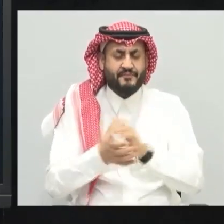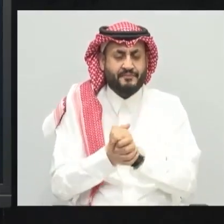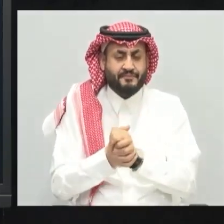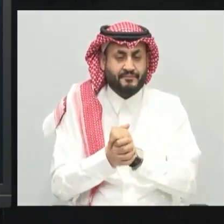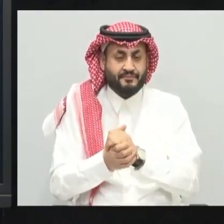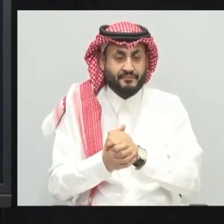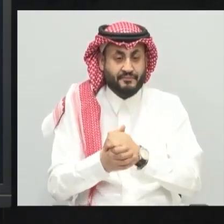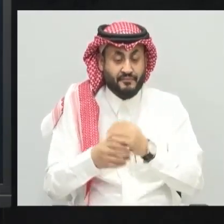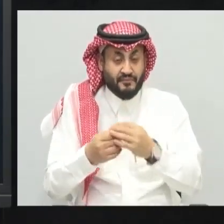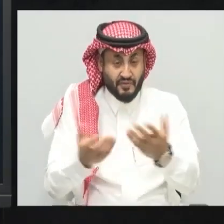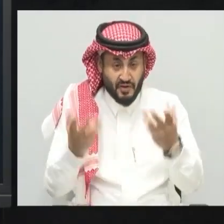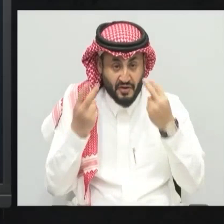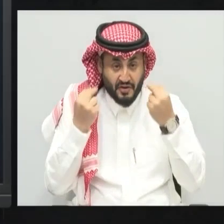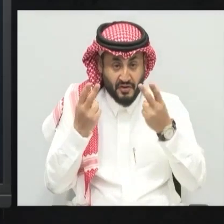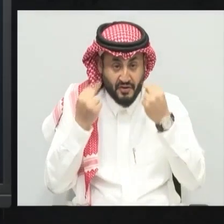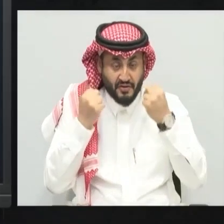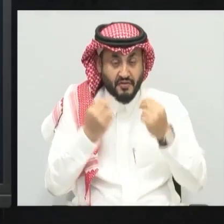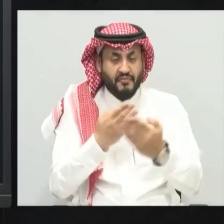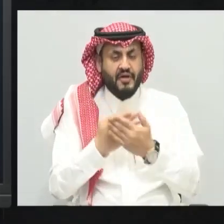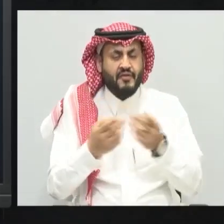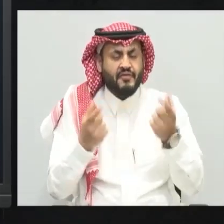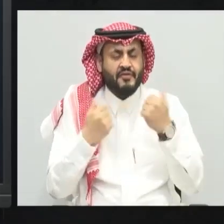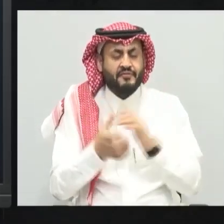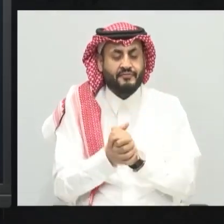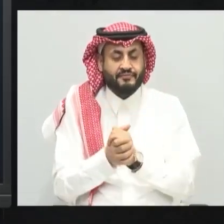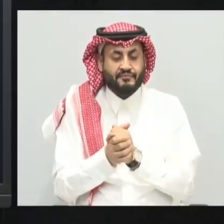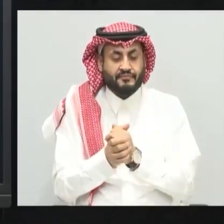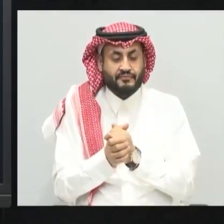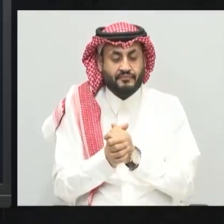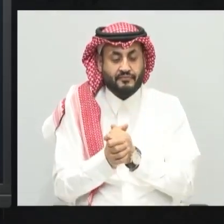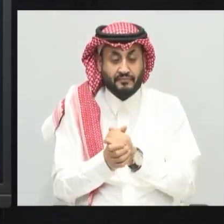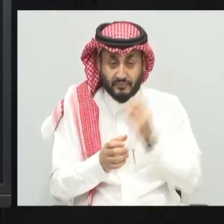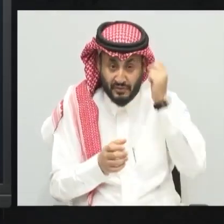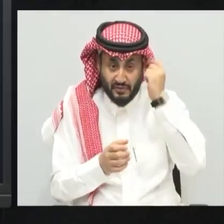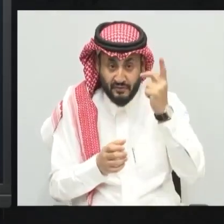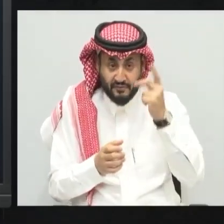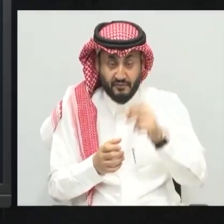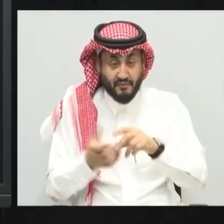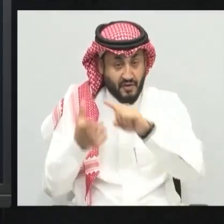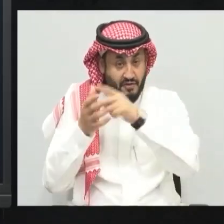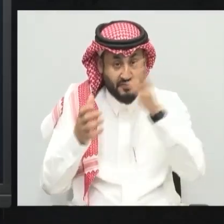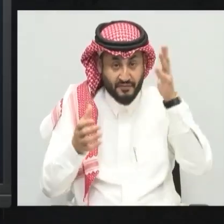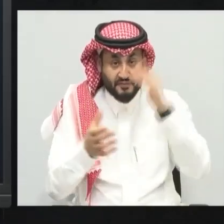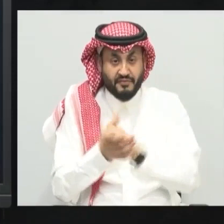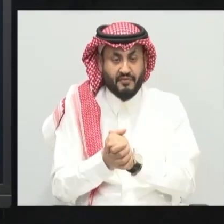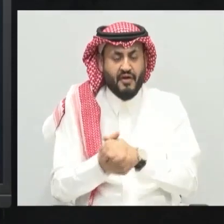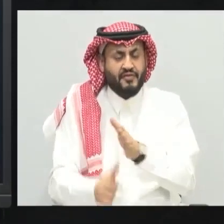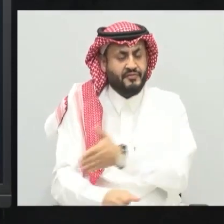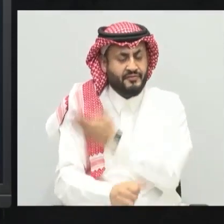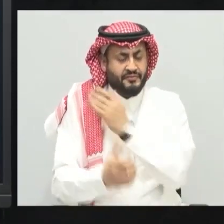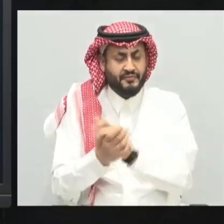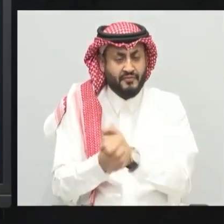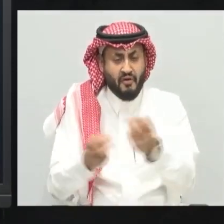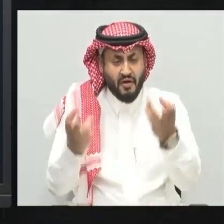ان تجذب العملاء لديك لكن حينما يكون لديك فكره ومشروع مبتكر ذلك سيساهم